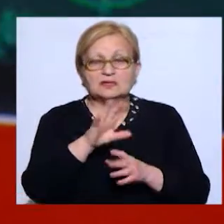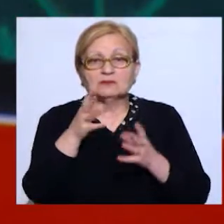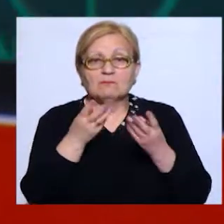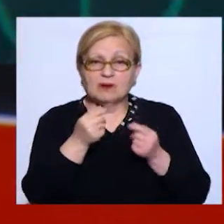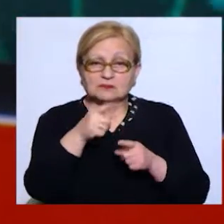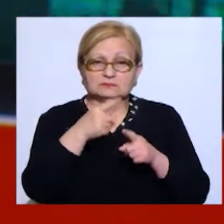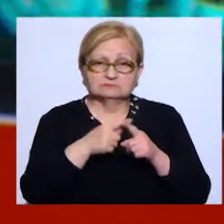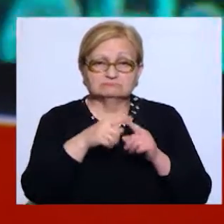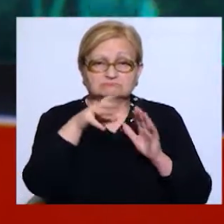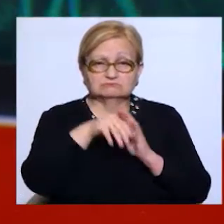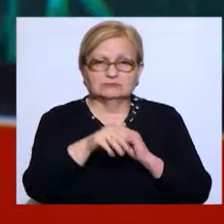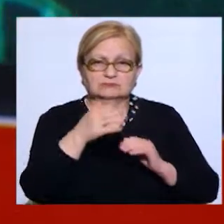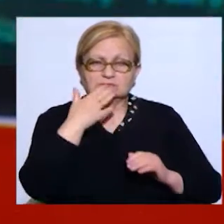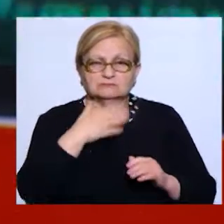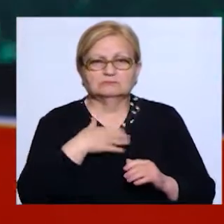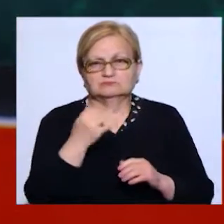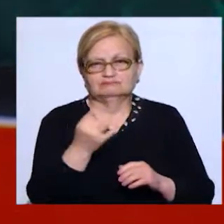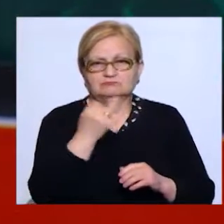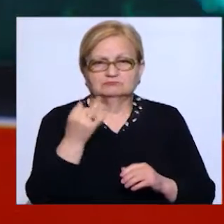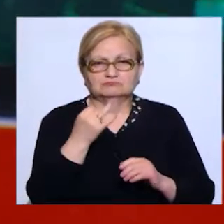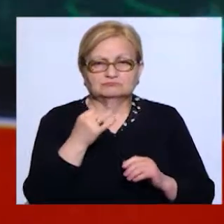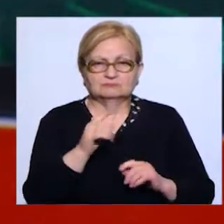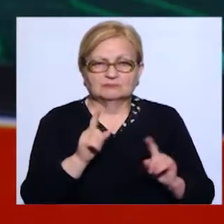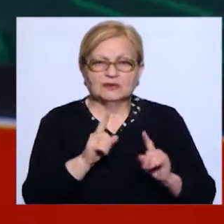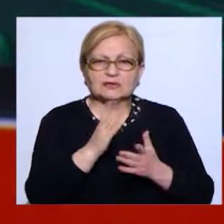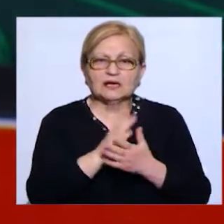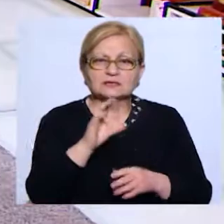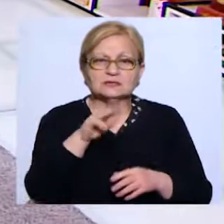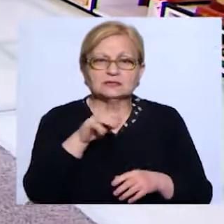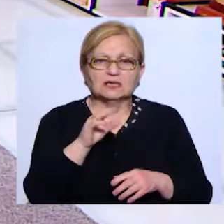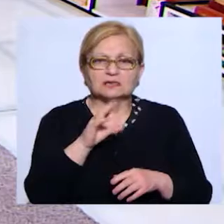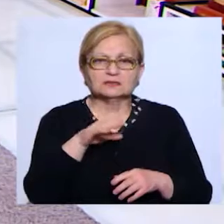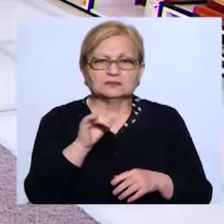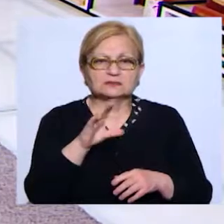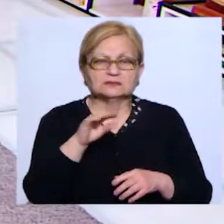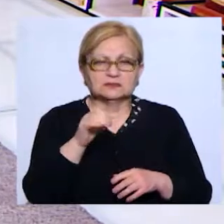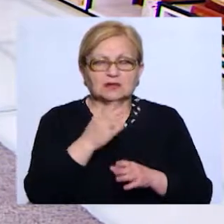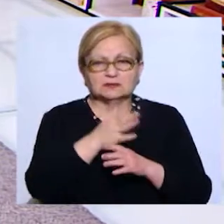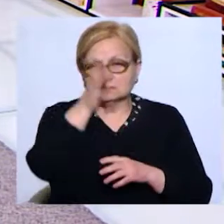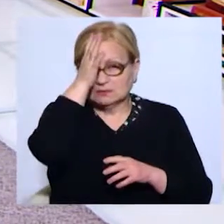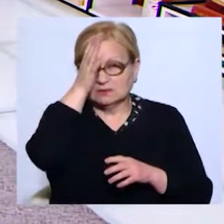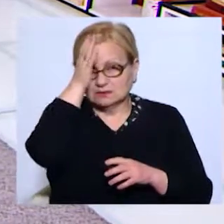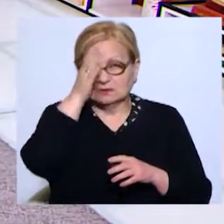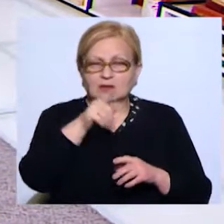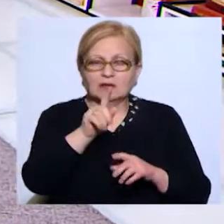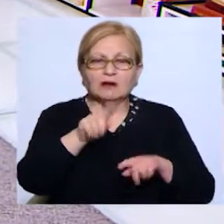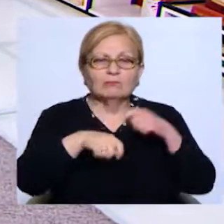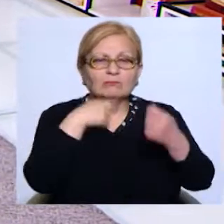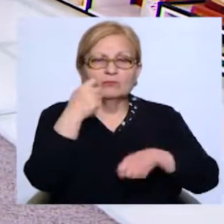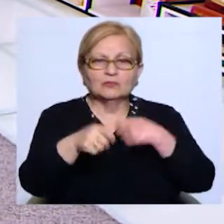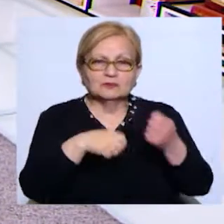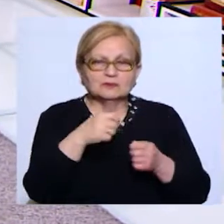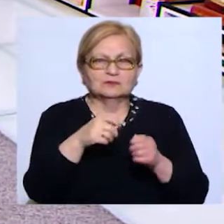დიდი მიმართულებაა და ძალიან საინტერესო. აი, მაგალითად, რა არის სტატისტიკა? სტატისტიკა არის მეცნიერება მონაცემების